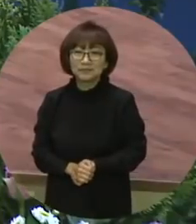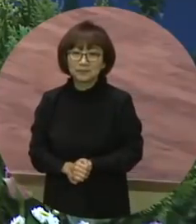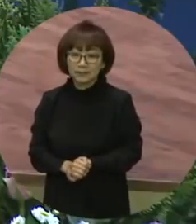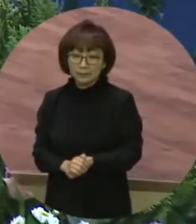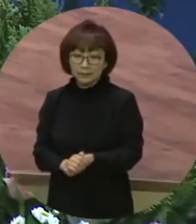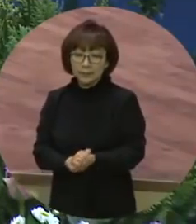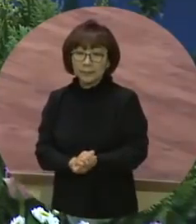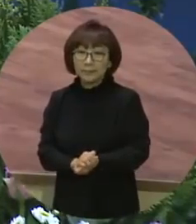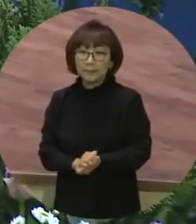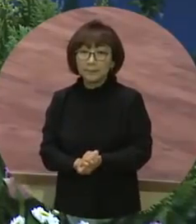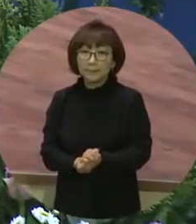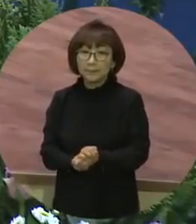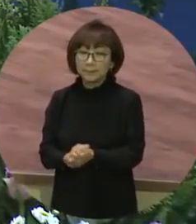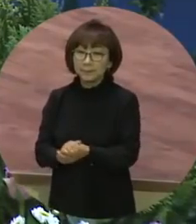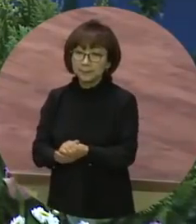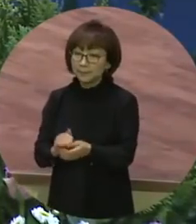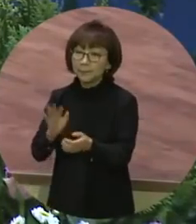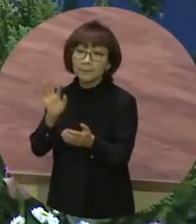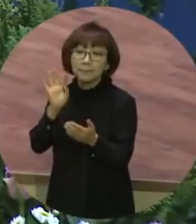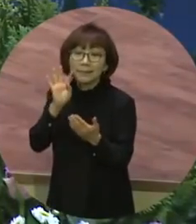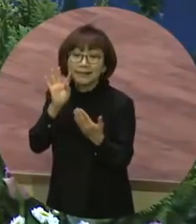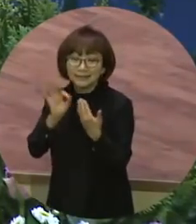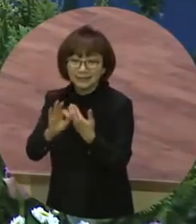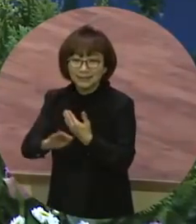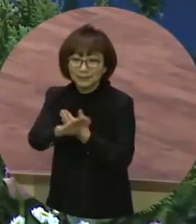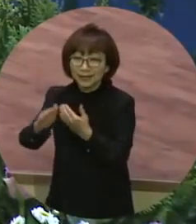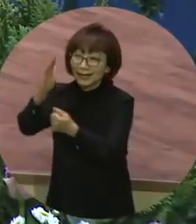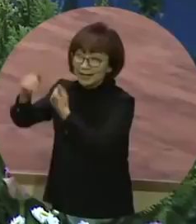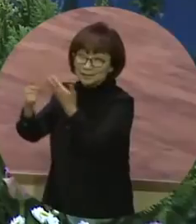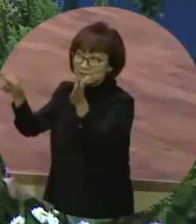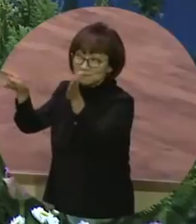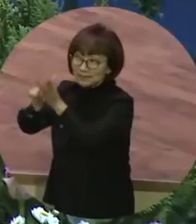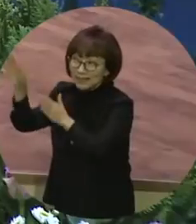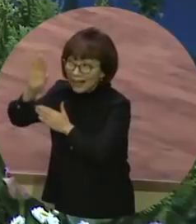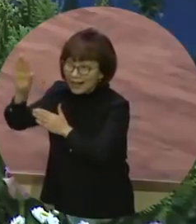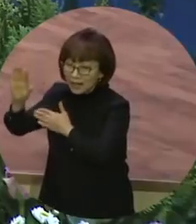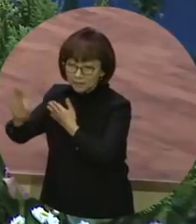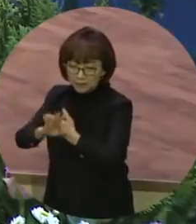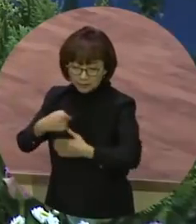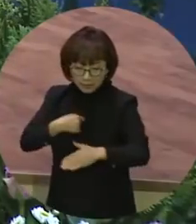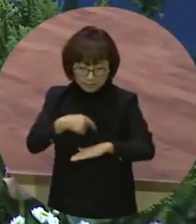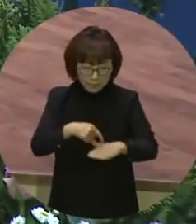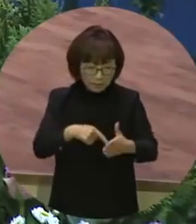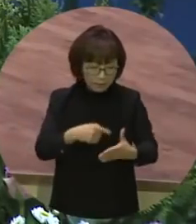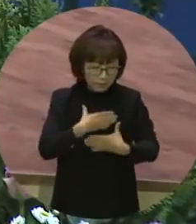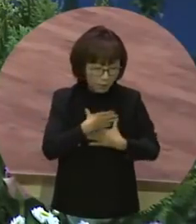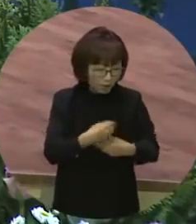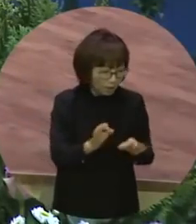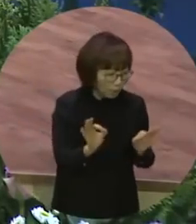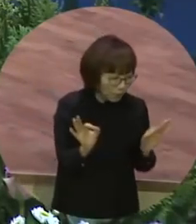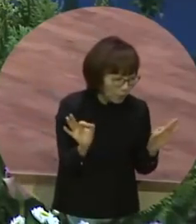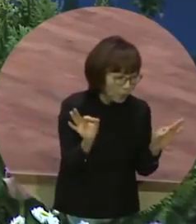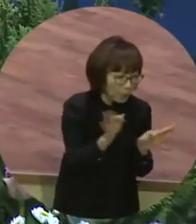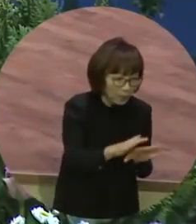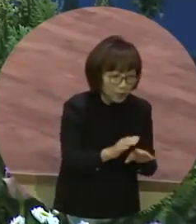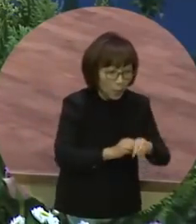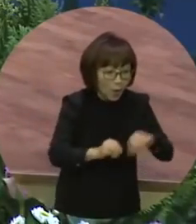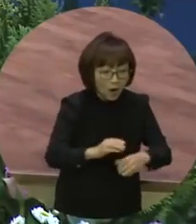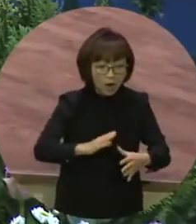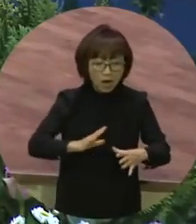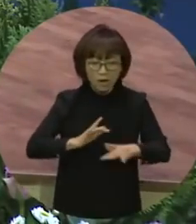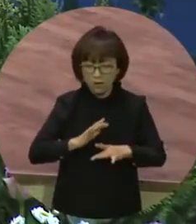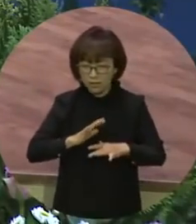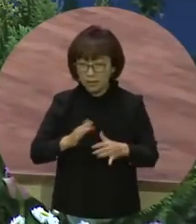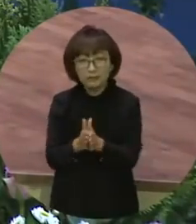어떻게 되느냐? 내 속에 있는 참 평안이 싹 사라져 버려요. 평안이 없어져 버려요. 두려움 들어오는